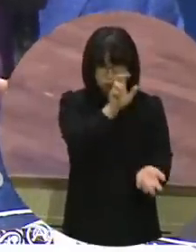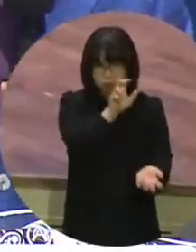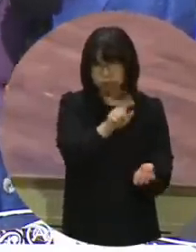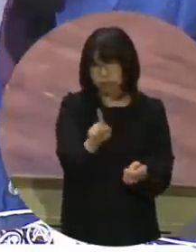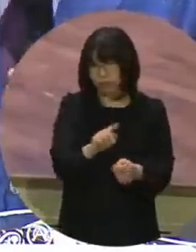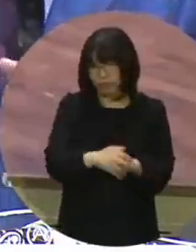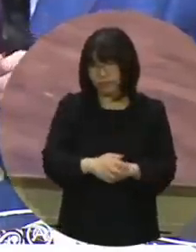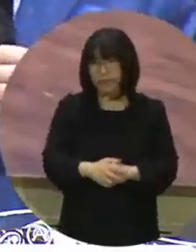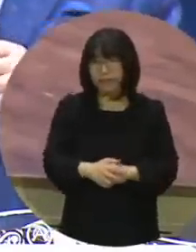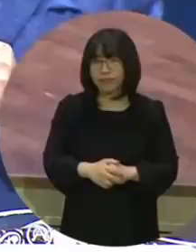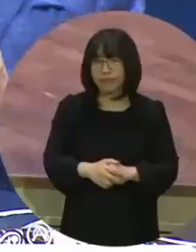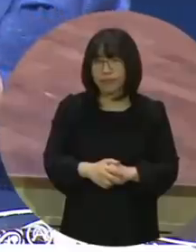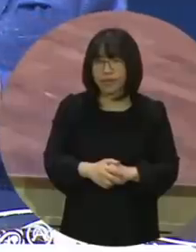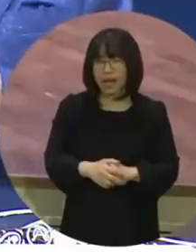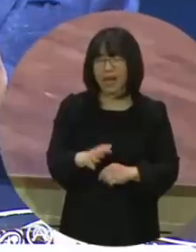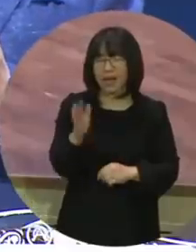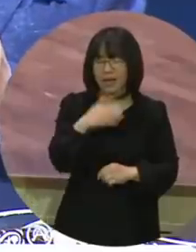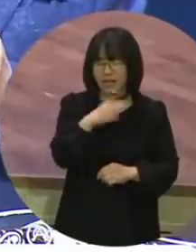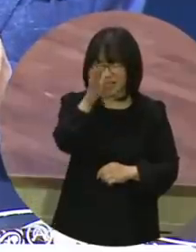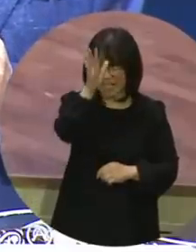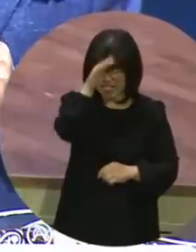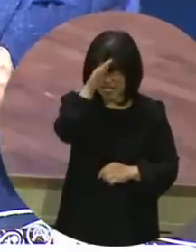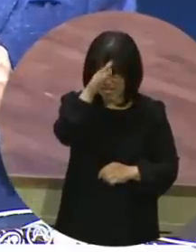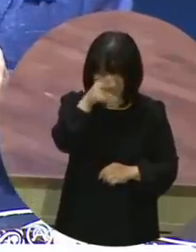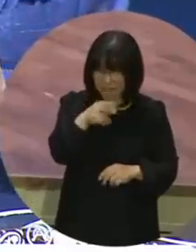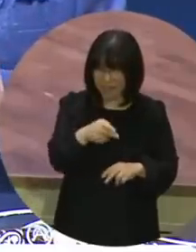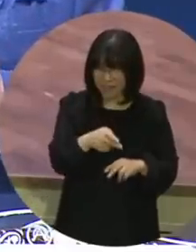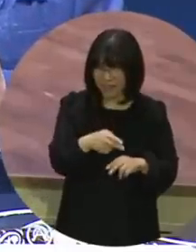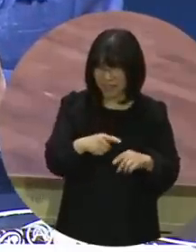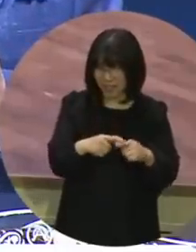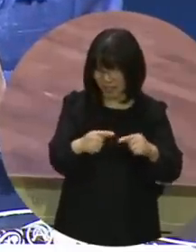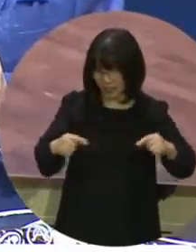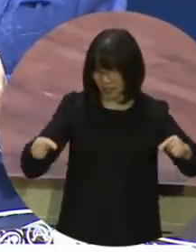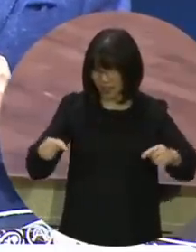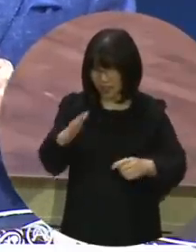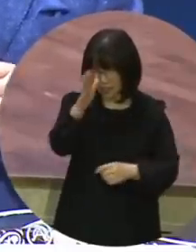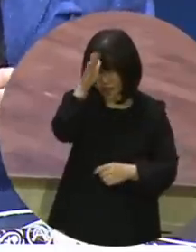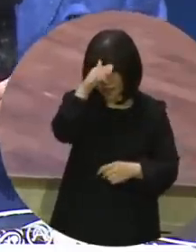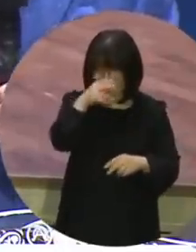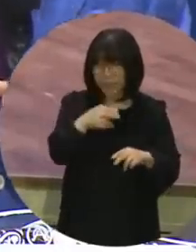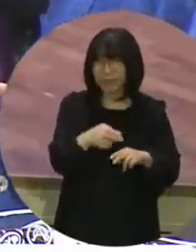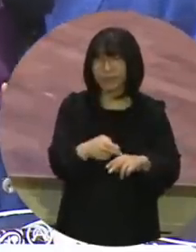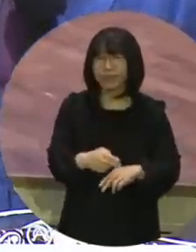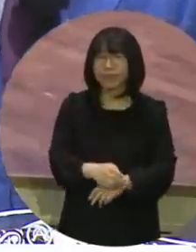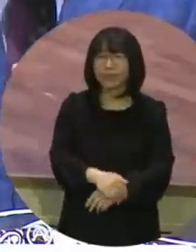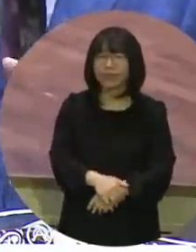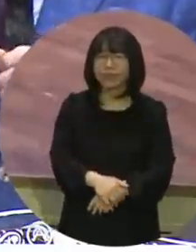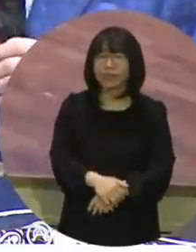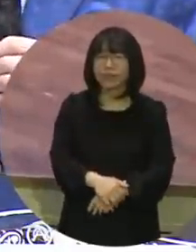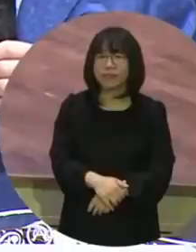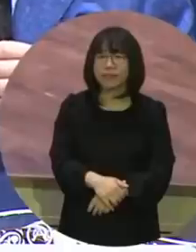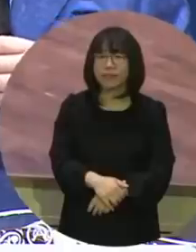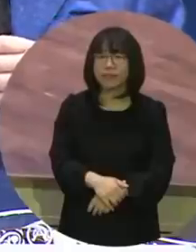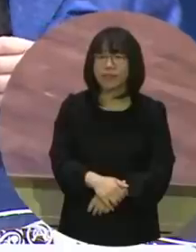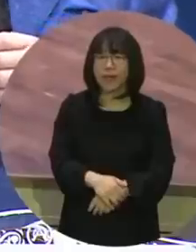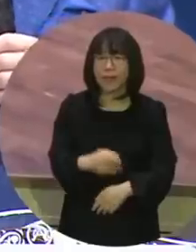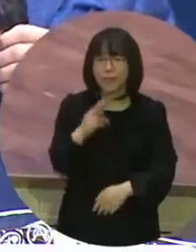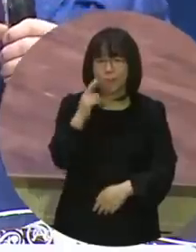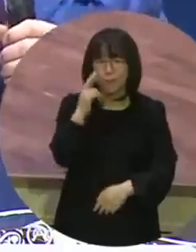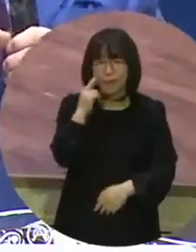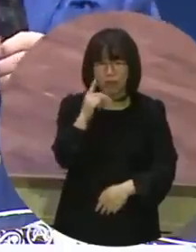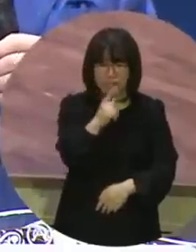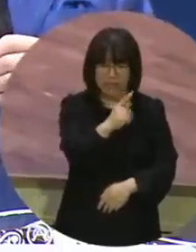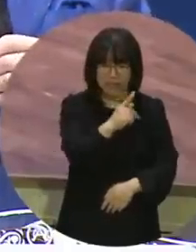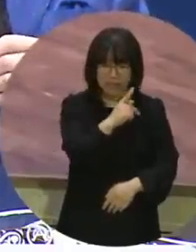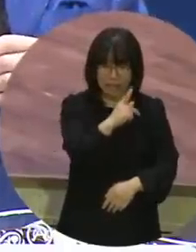경이적인 이게 뭐냐면 치킨 전문이에요. 이게 나타나가 지금 말이죠. 이게 막 미국 최고